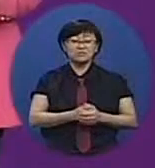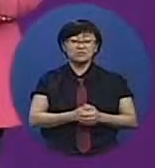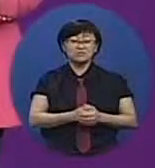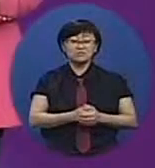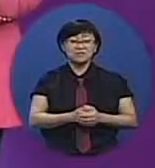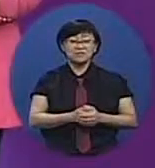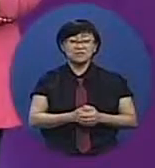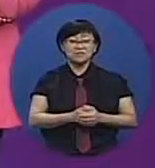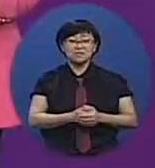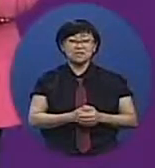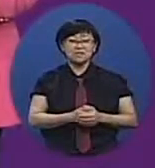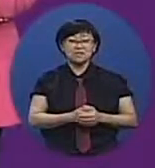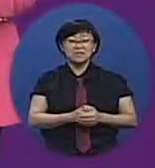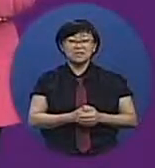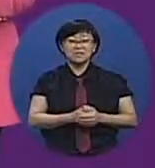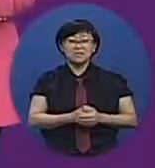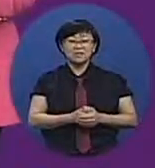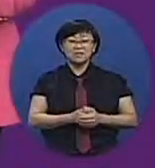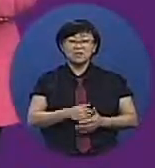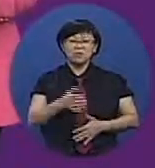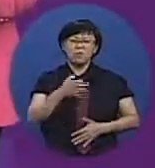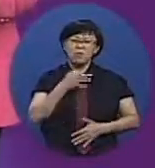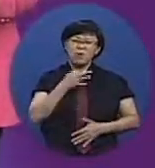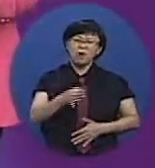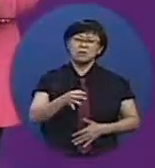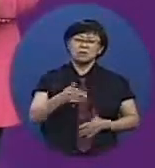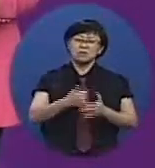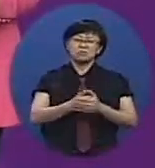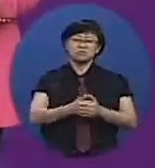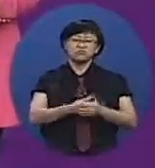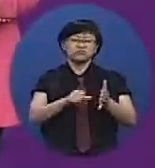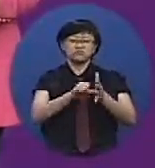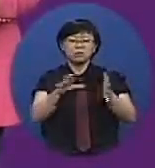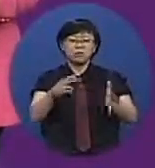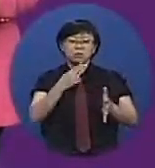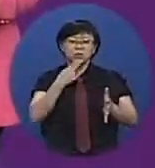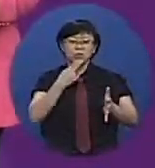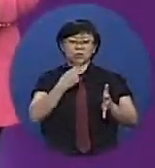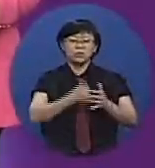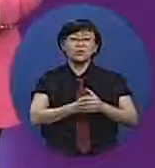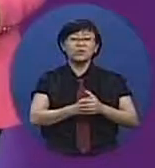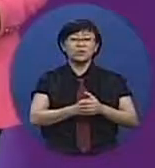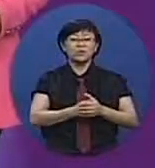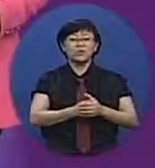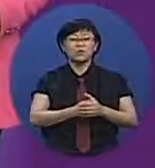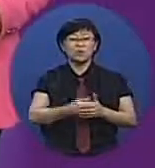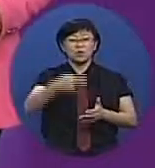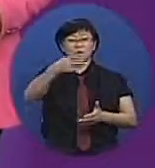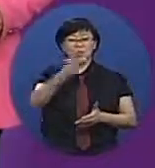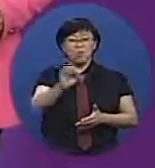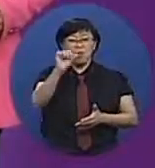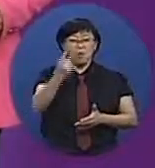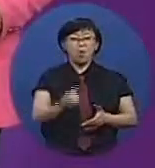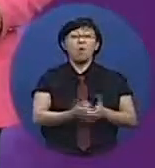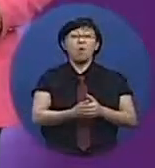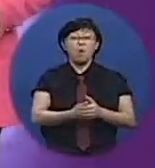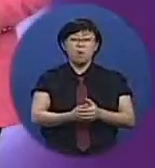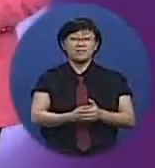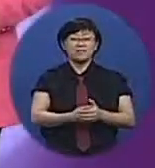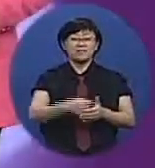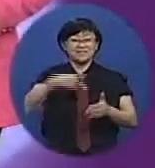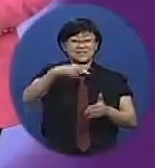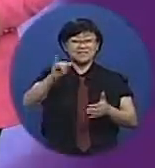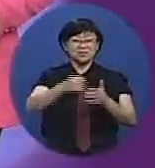네. 아마추어들이 거의 한번 부르는 적이 아무 거의 없을 거예요. 맞아요. 이거 성량도 풍부해야 돼요. 네. 동우 씨가 워낙 잘했거든요. 네,